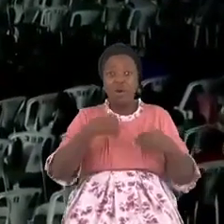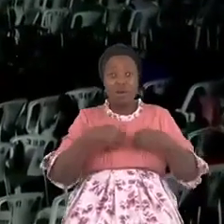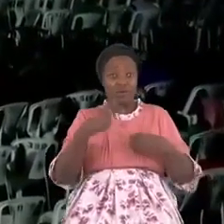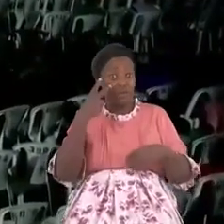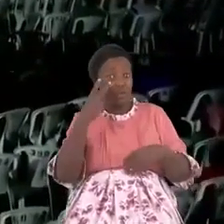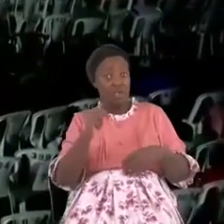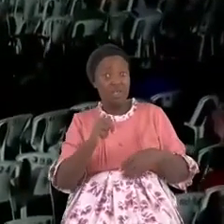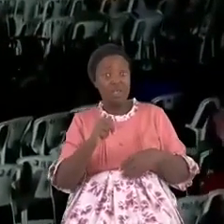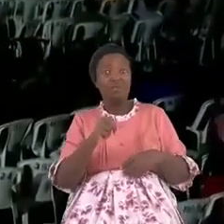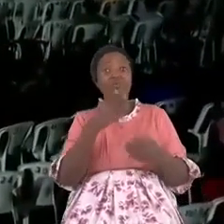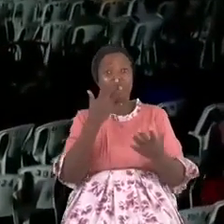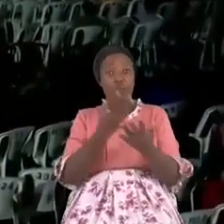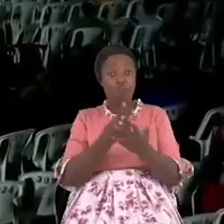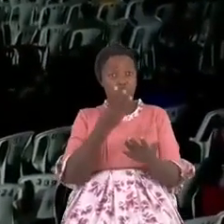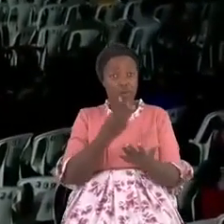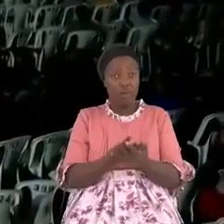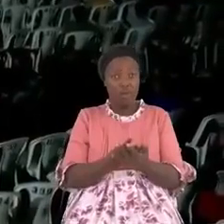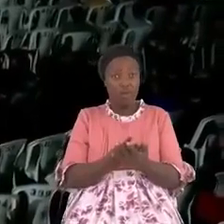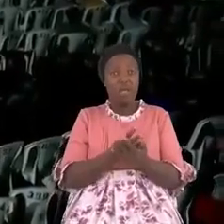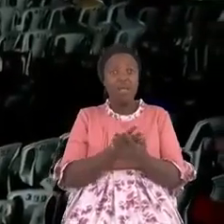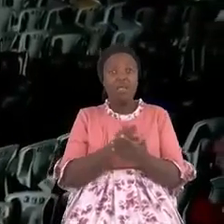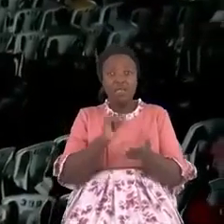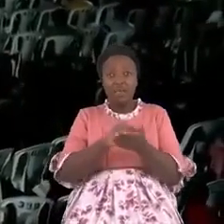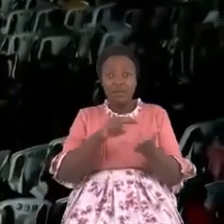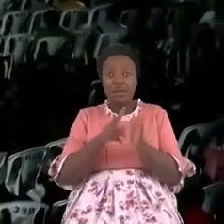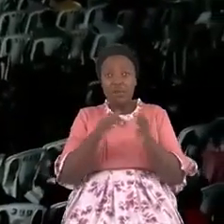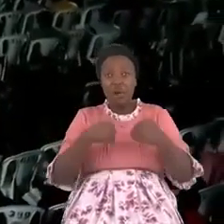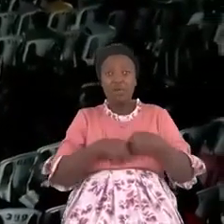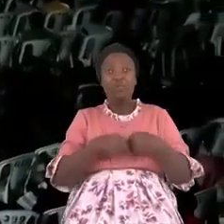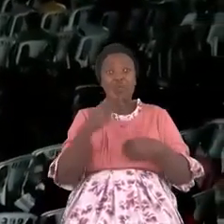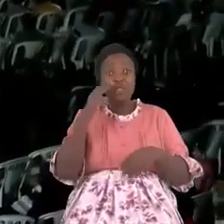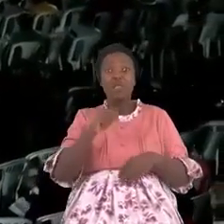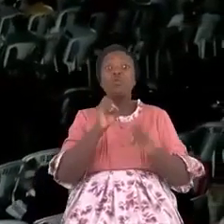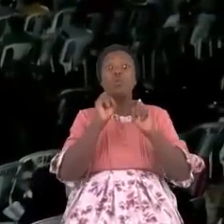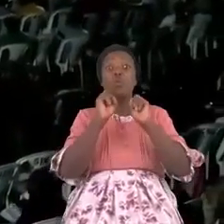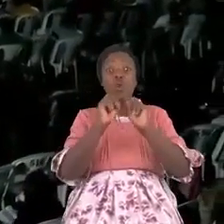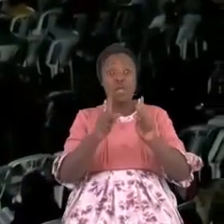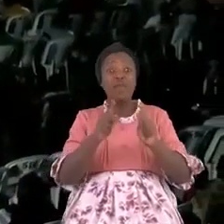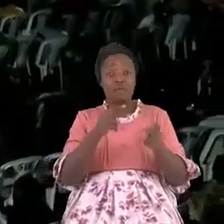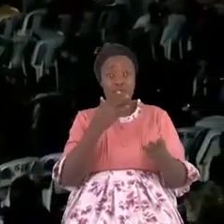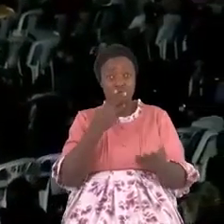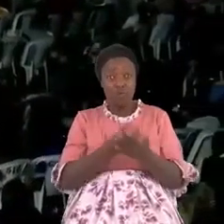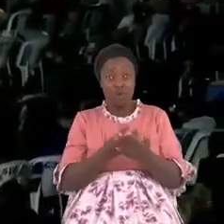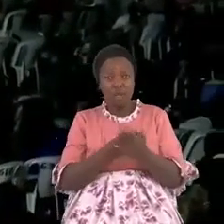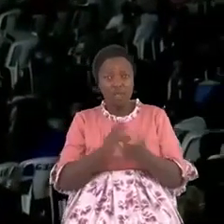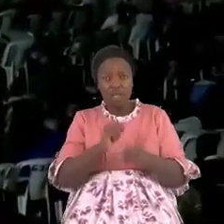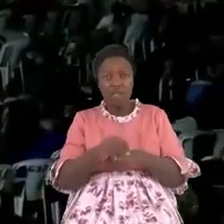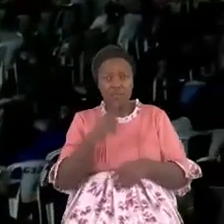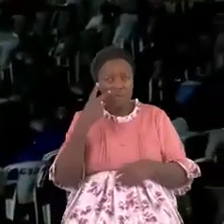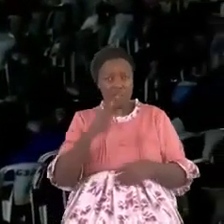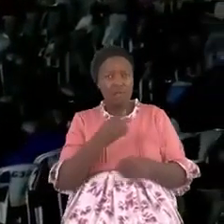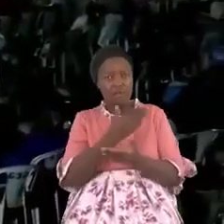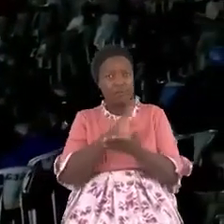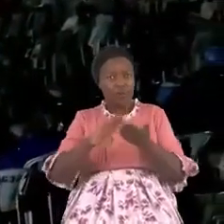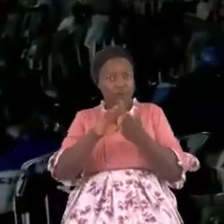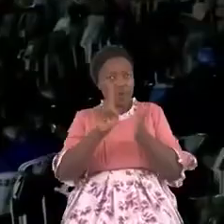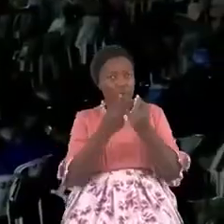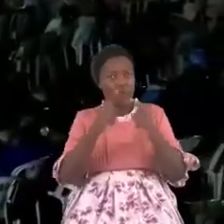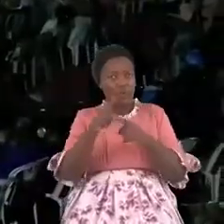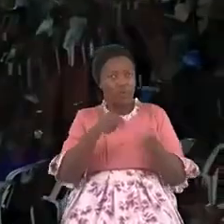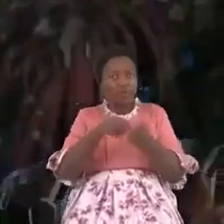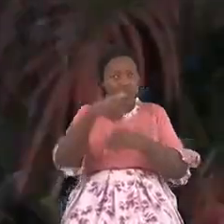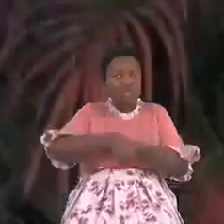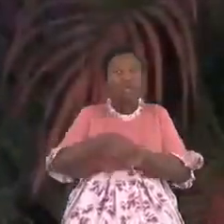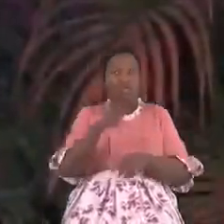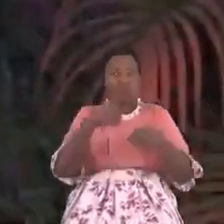ịhụwo nke ọma. Ọ bụrụ na ịhụ mgbaghara na-abịakwute gị n'abalị, ịhụwo nke ọma.